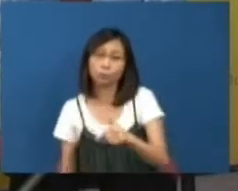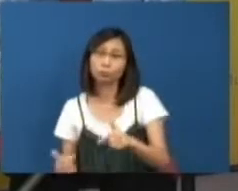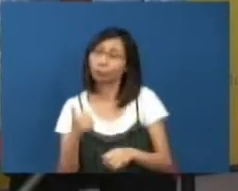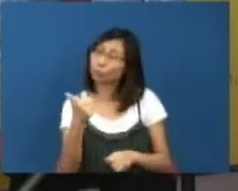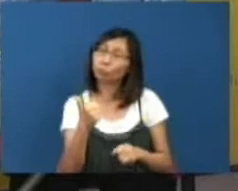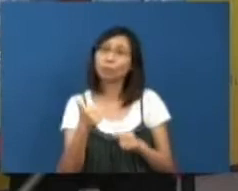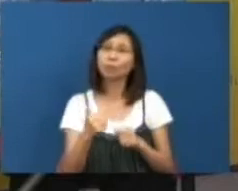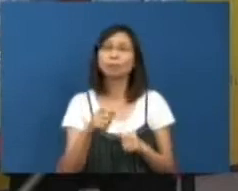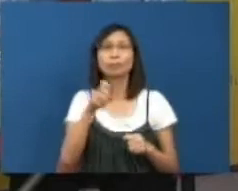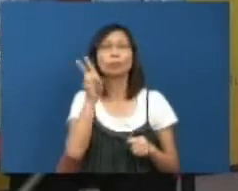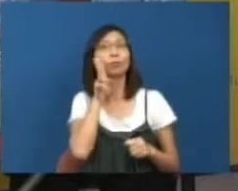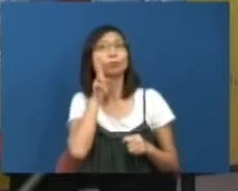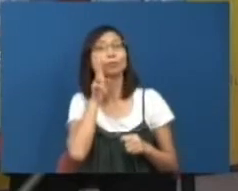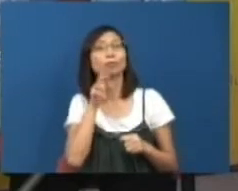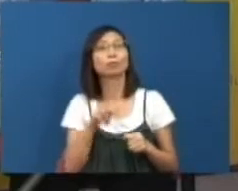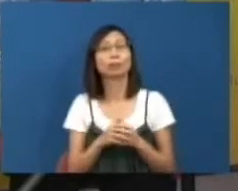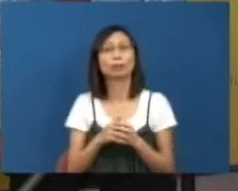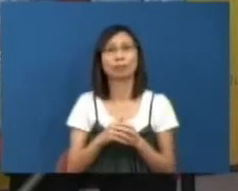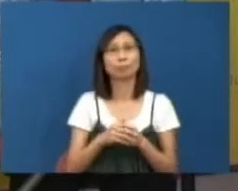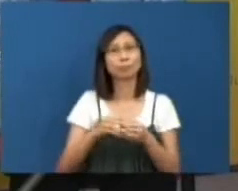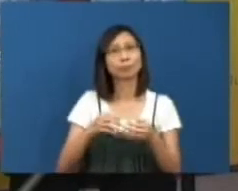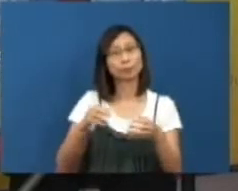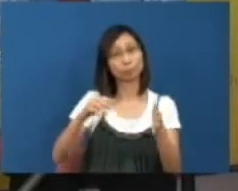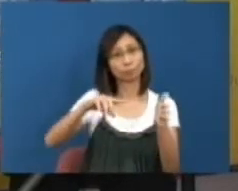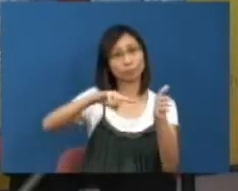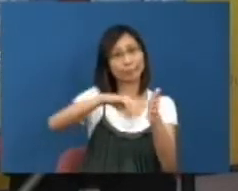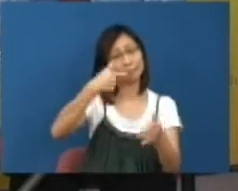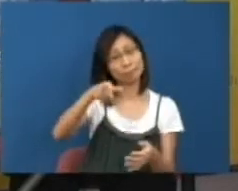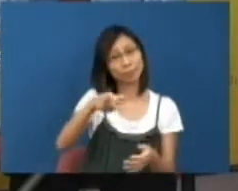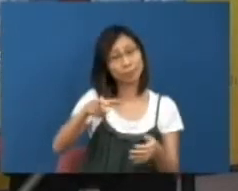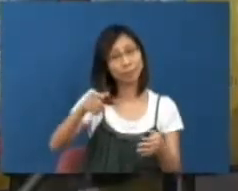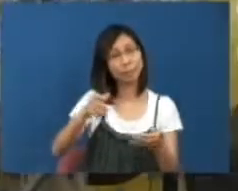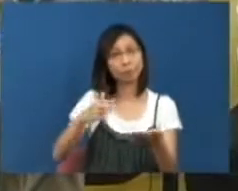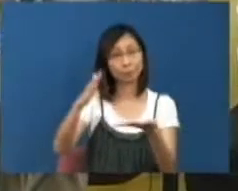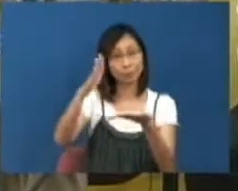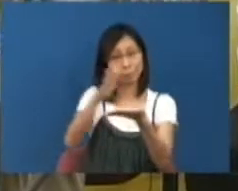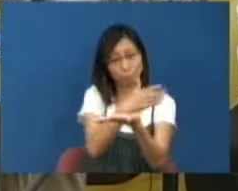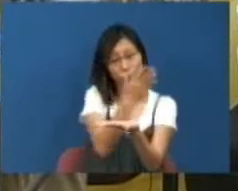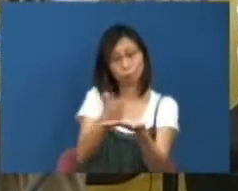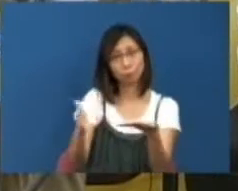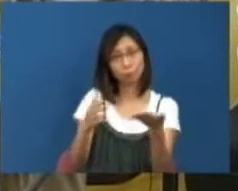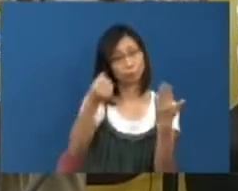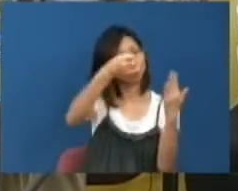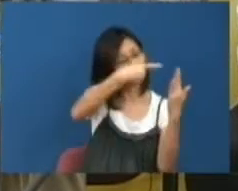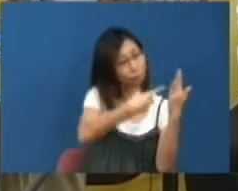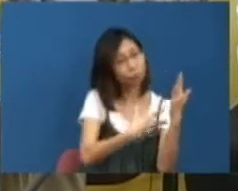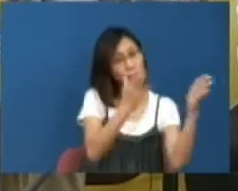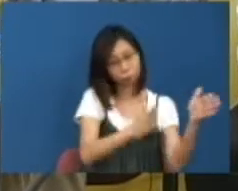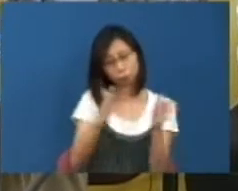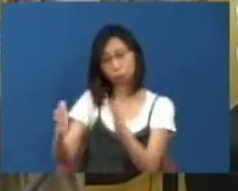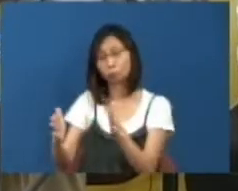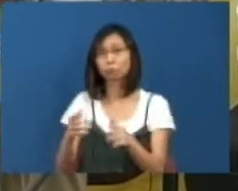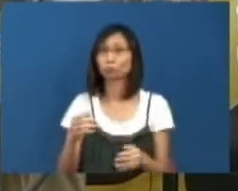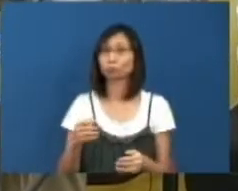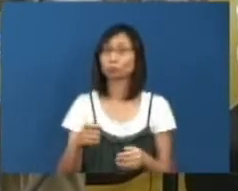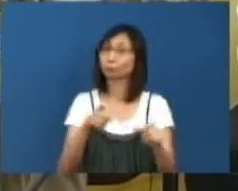源佢可能譬如收嘅電費咧，係分階段去收。嗱，譬如好似我理解到好似話中電咁，佢想實施即係話將嗰個